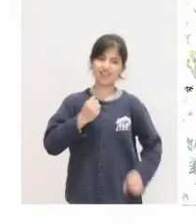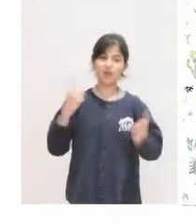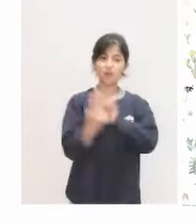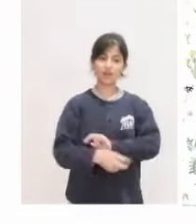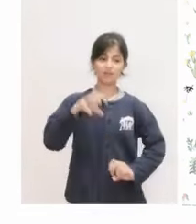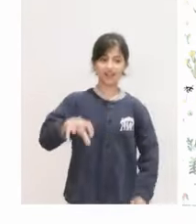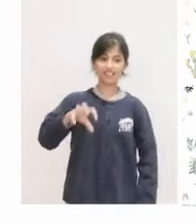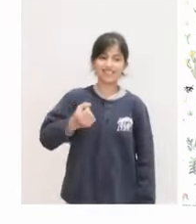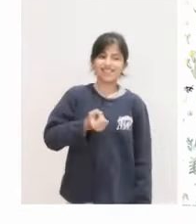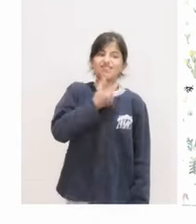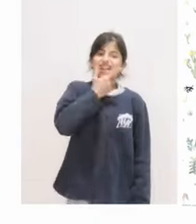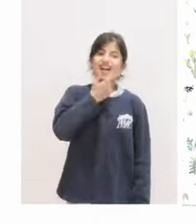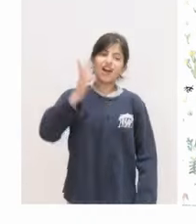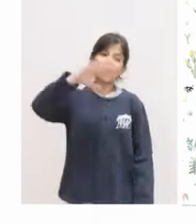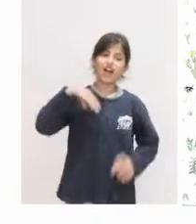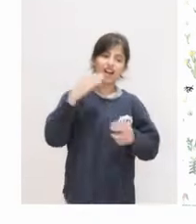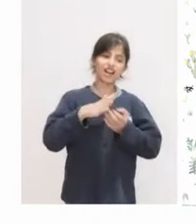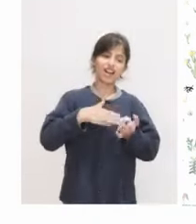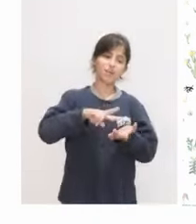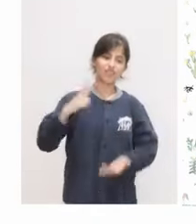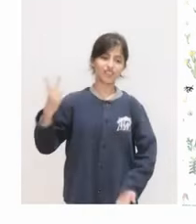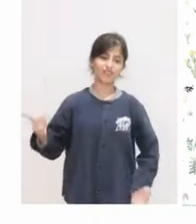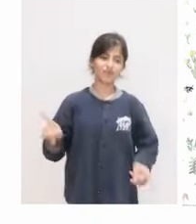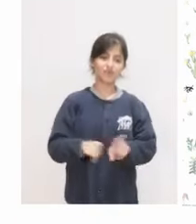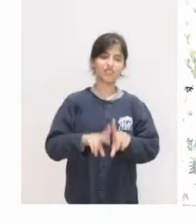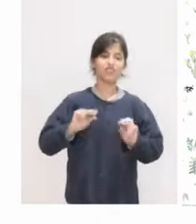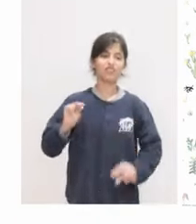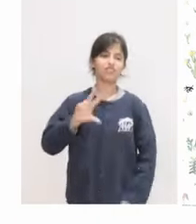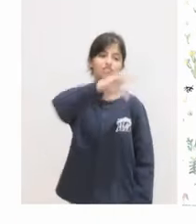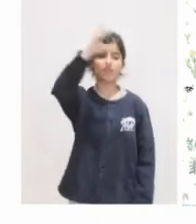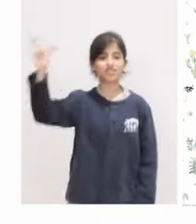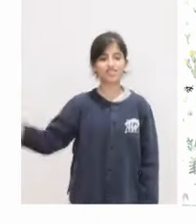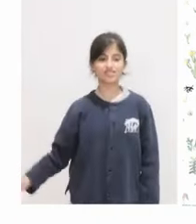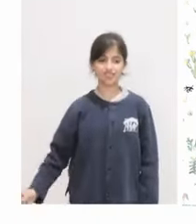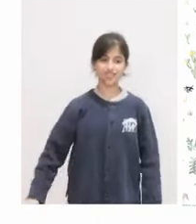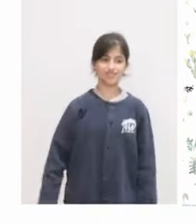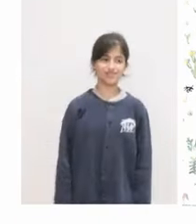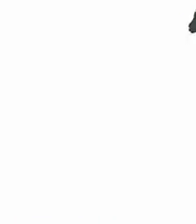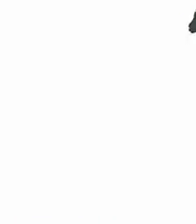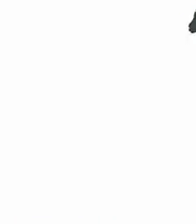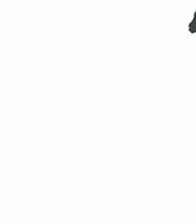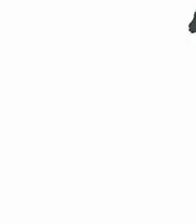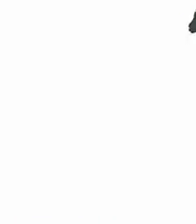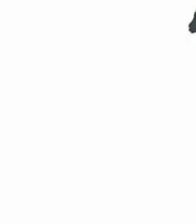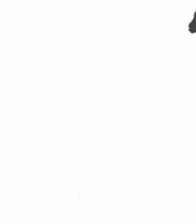triste en une ville joyeuse et multicolore comme un arc-en-ciel après la pluie.